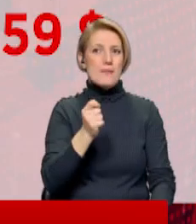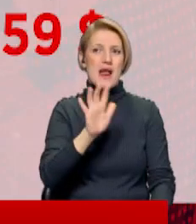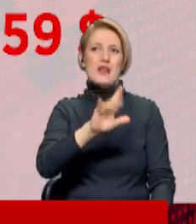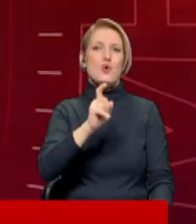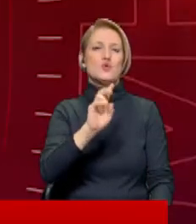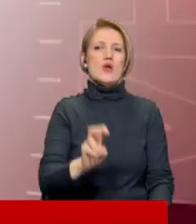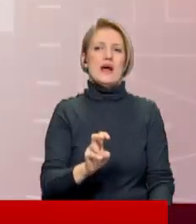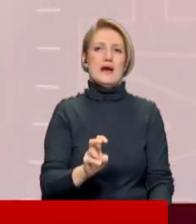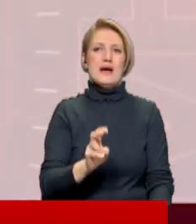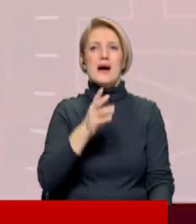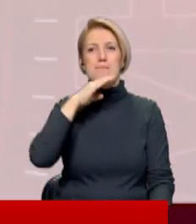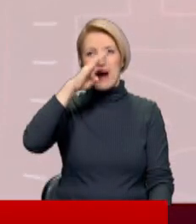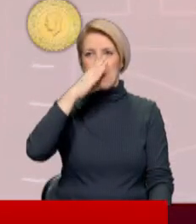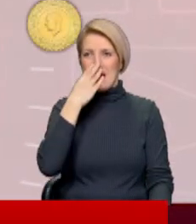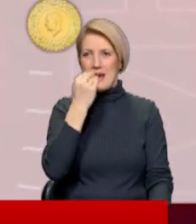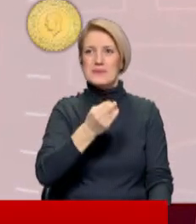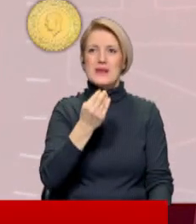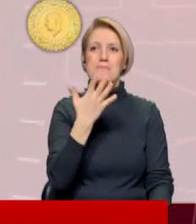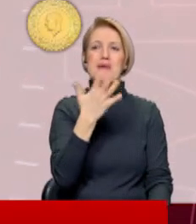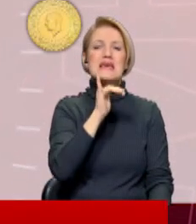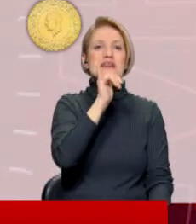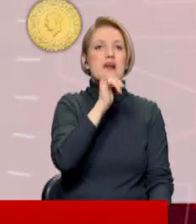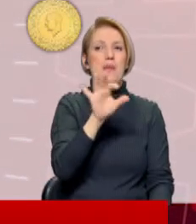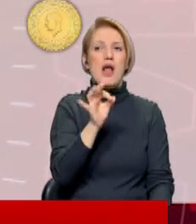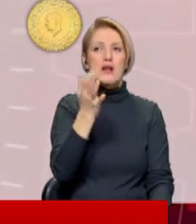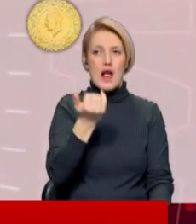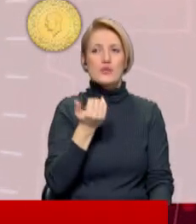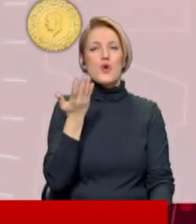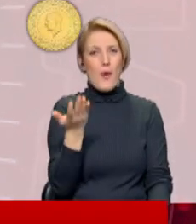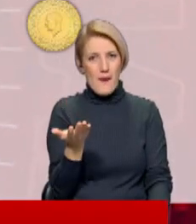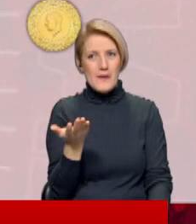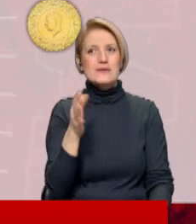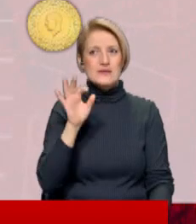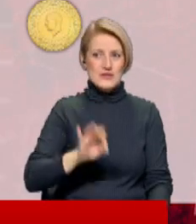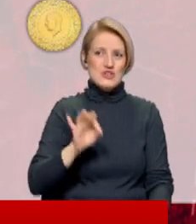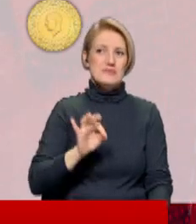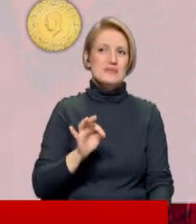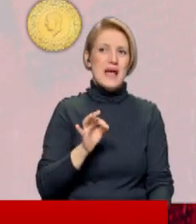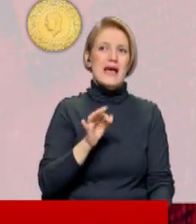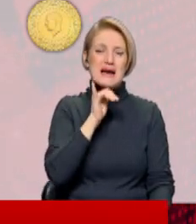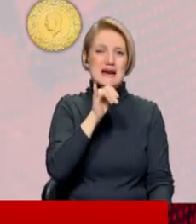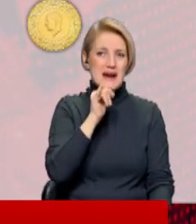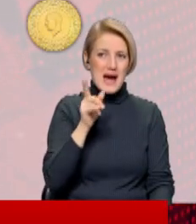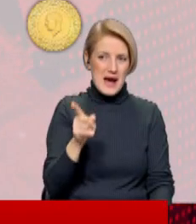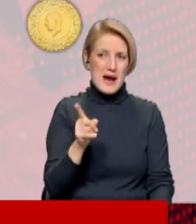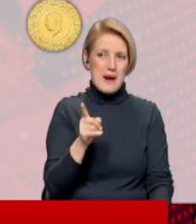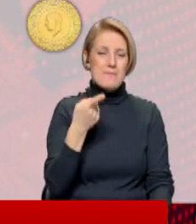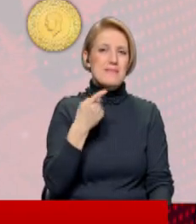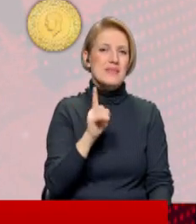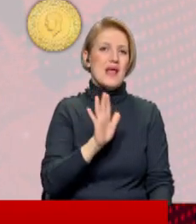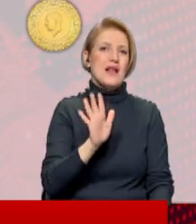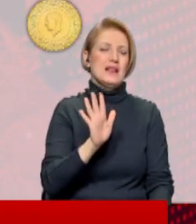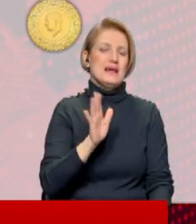Bayram ikramiyesiyle 2018'de 5 gram altın alınabiliyordu. Artık gram altın 1054 lira. İkramiye tek